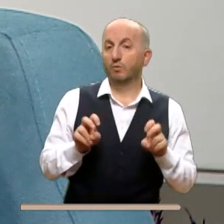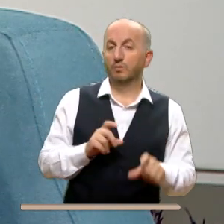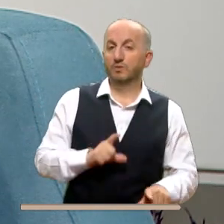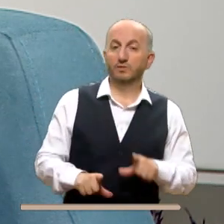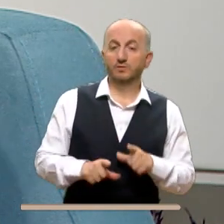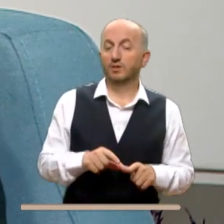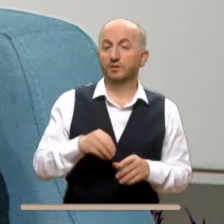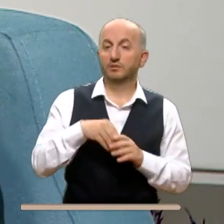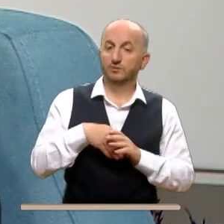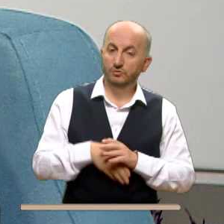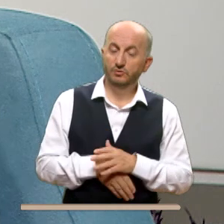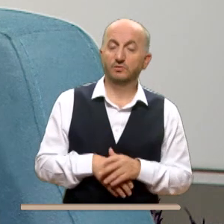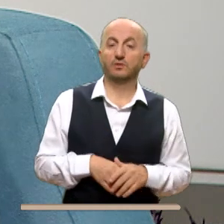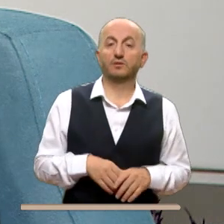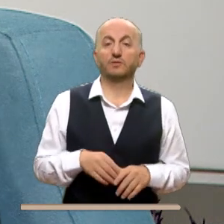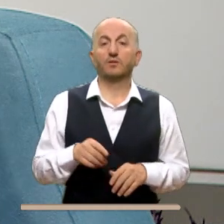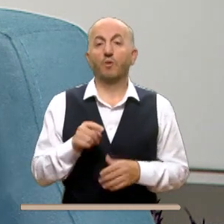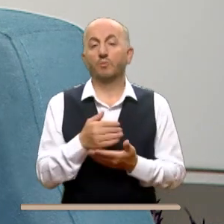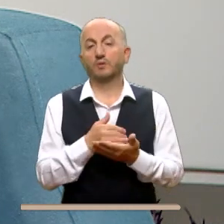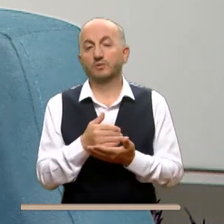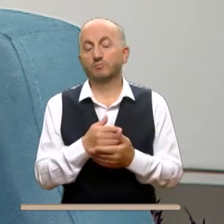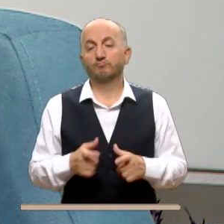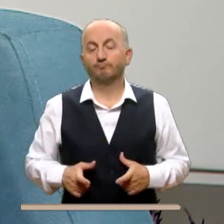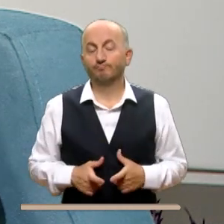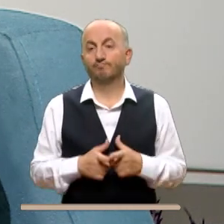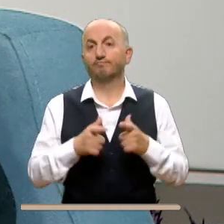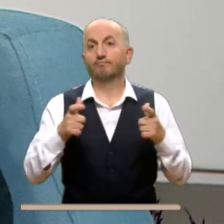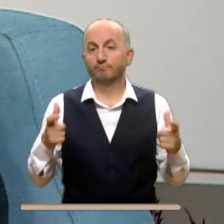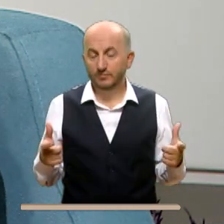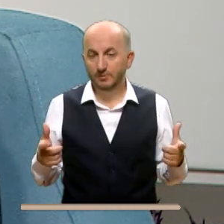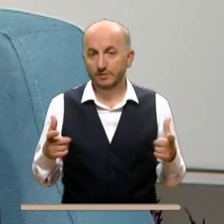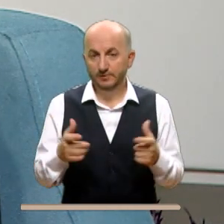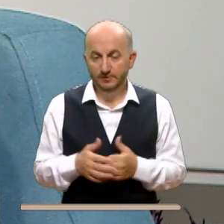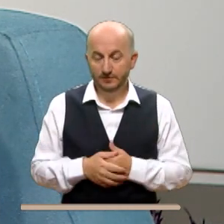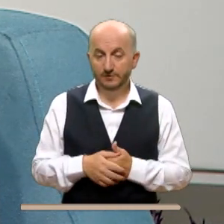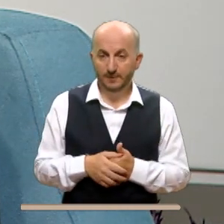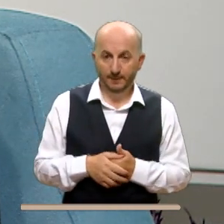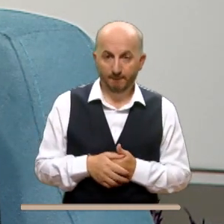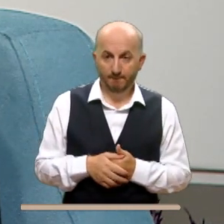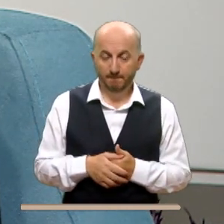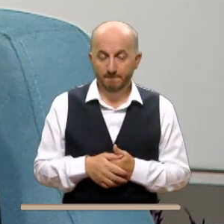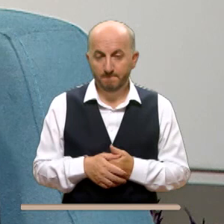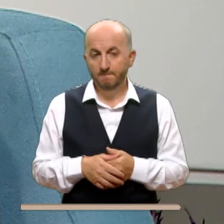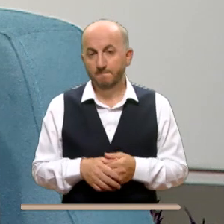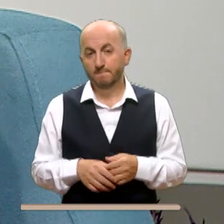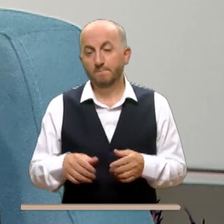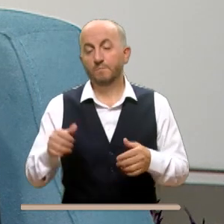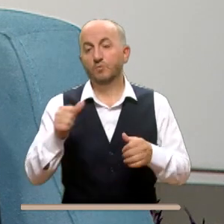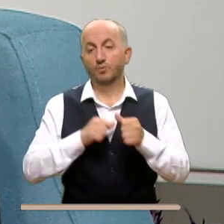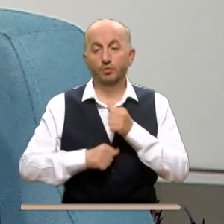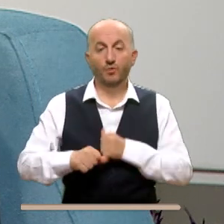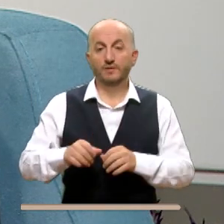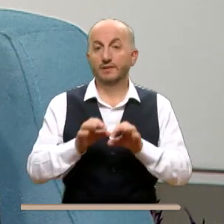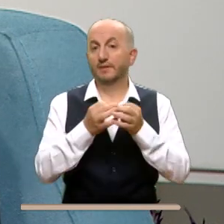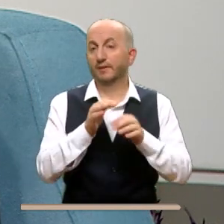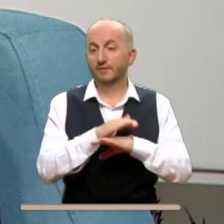içine düştüyseniz zaten o birikimle geliştirebilirsiniz. Yani bir fakülteyi nasıl bitiririm,